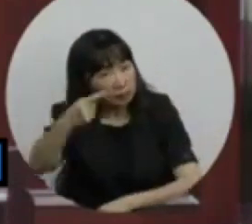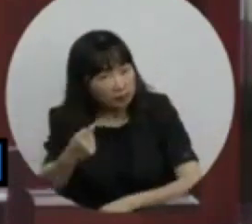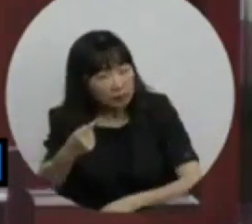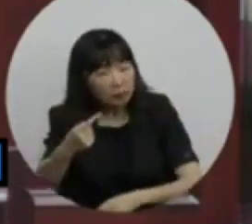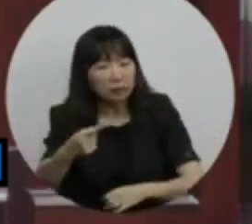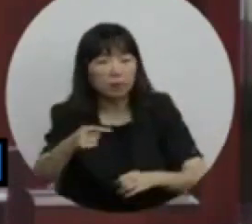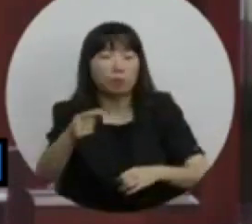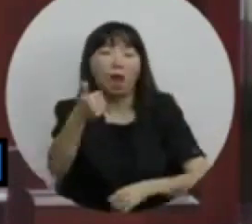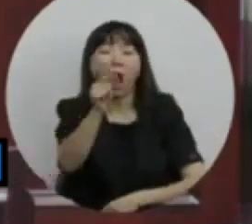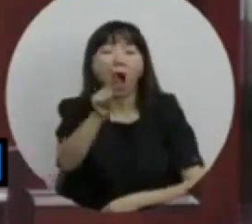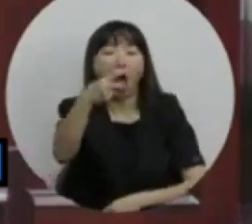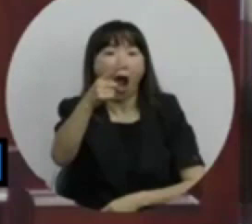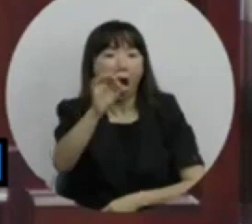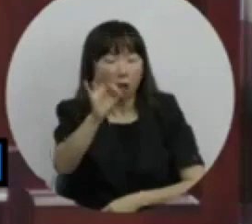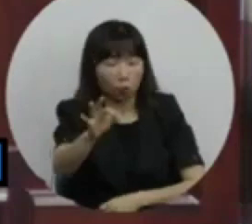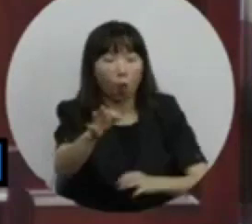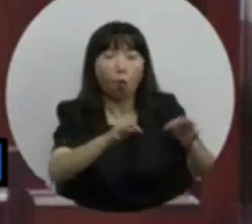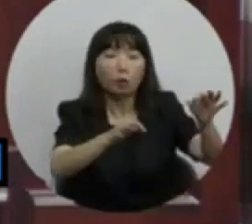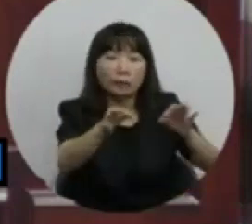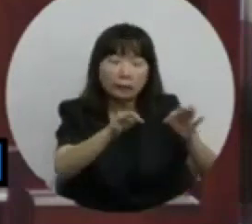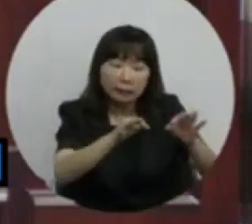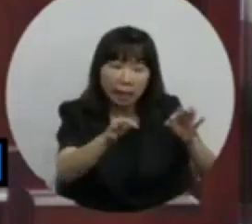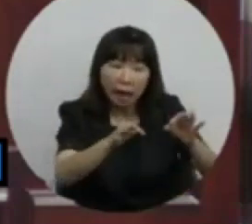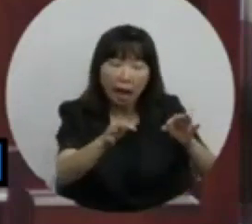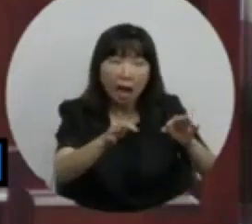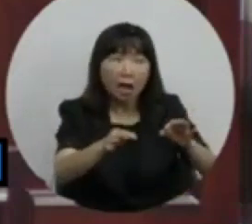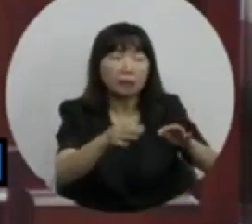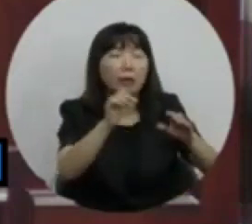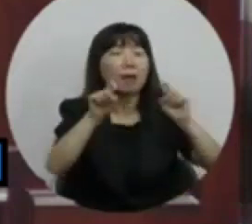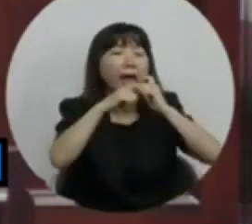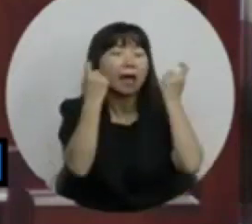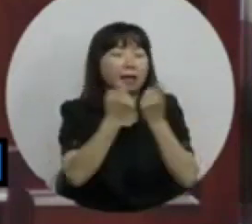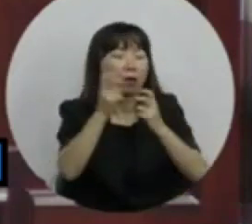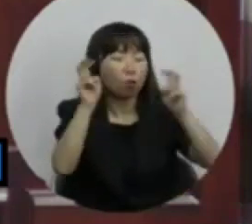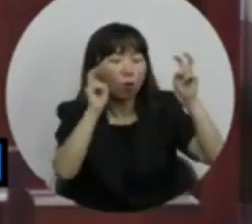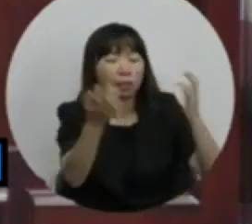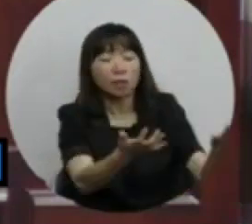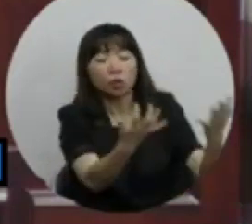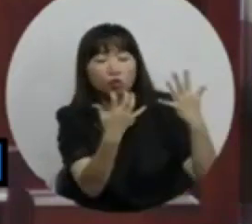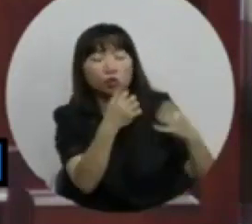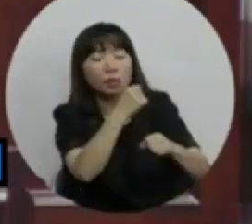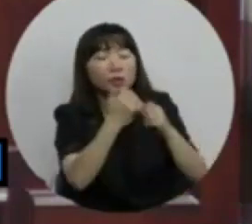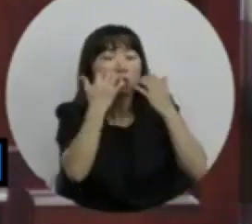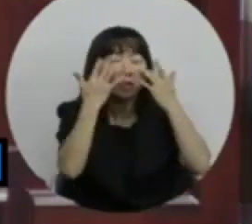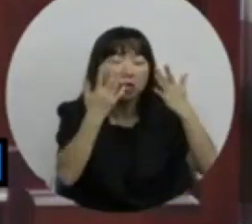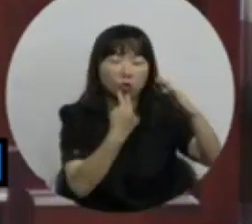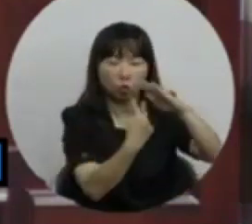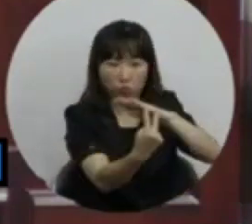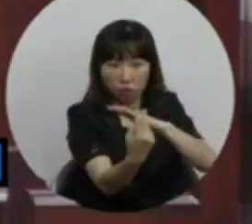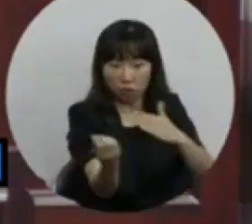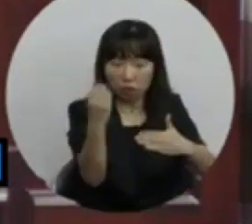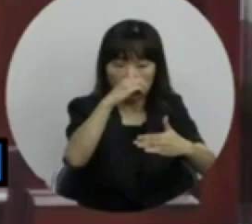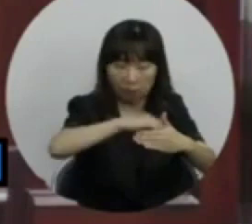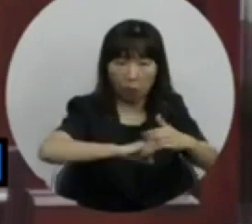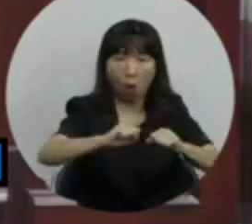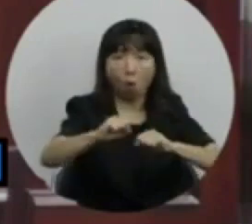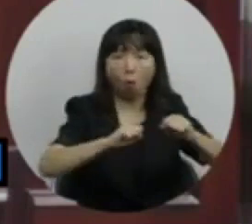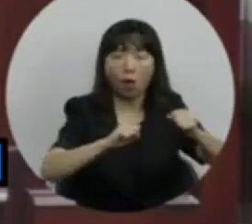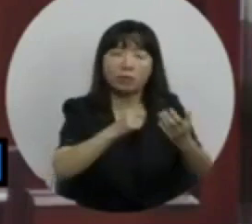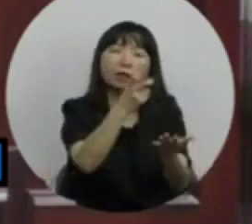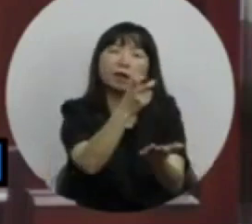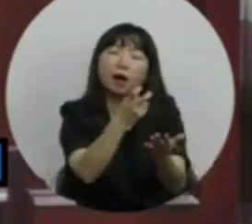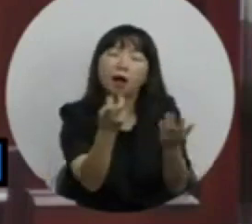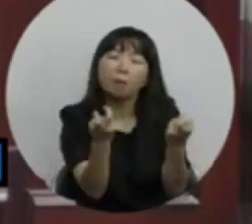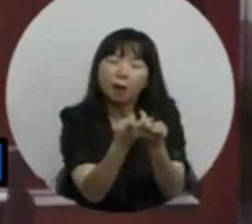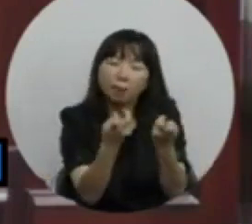제1시장에 대한 민간 투자 유치 용역을 병행하여 새로운 비전을 담은 활성화 방안을 마련할